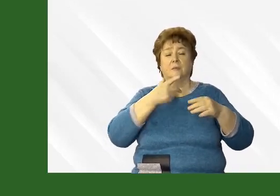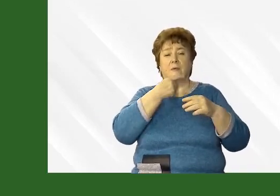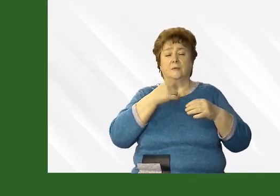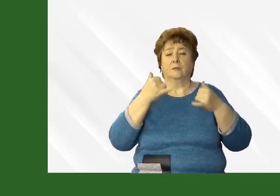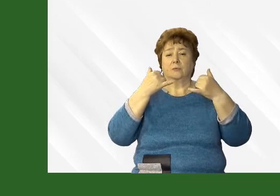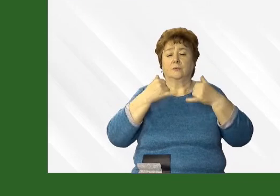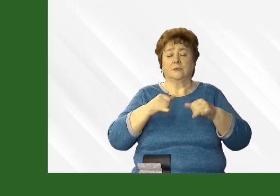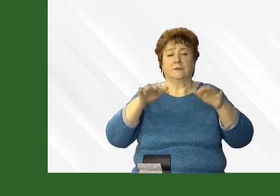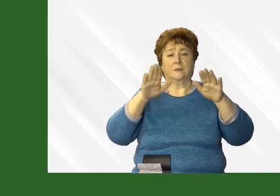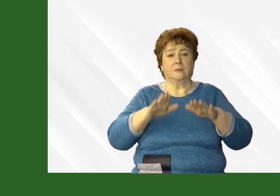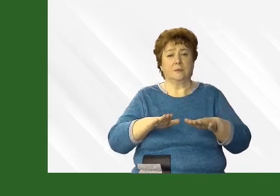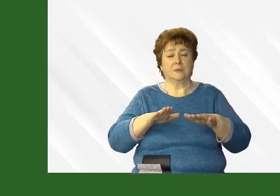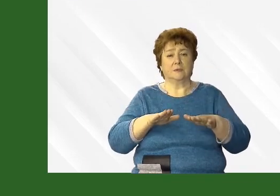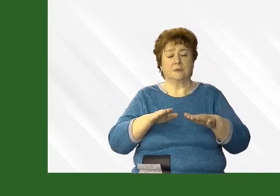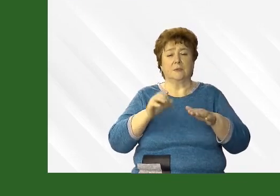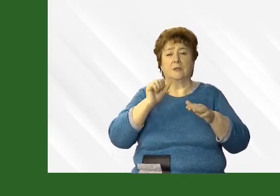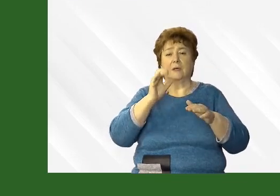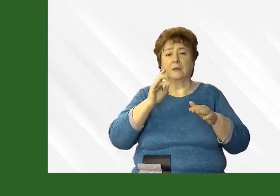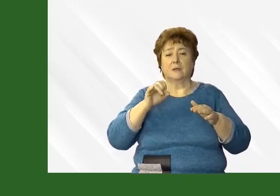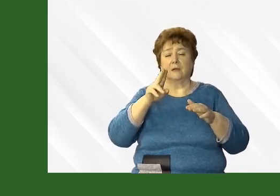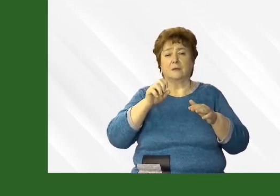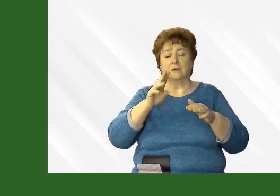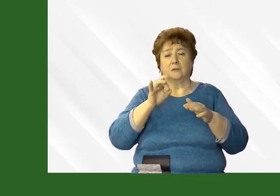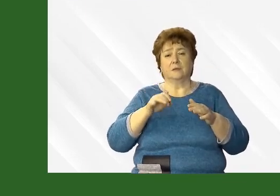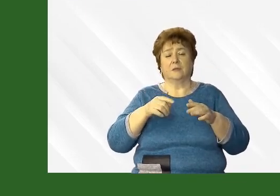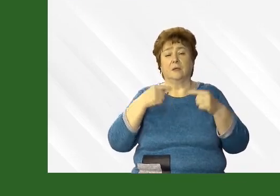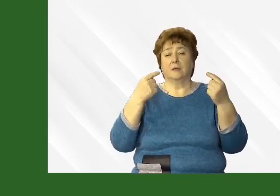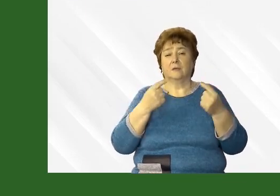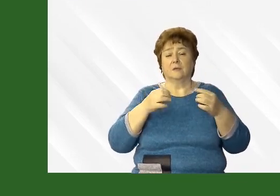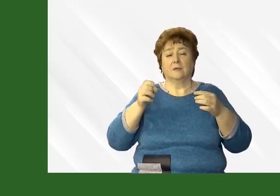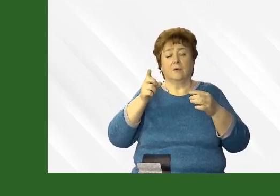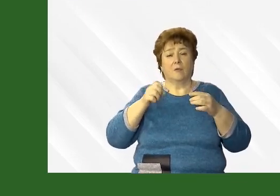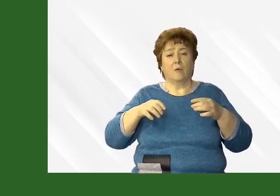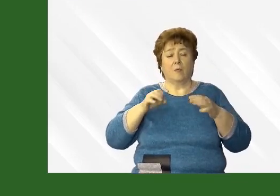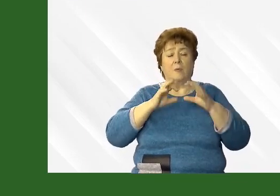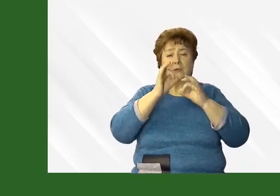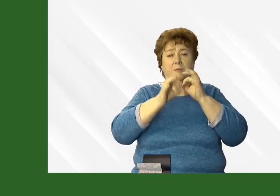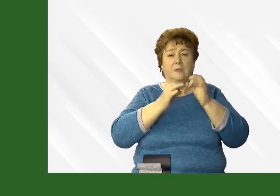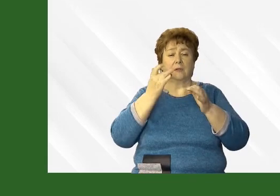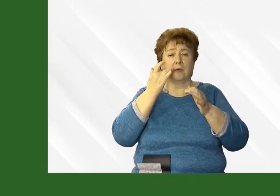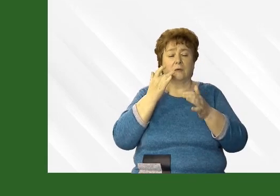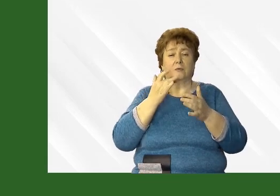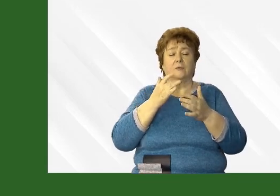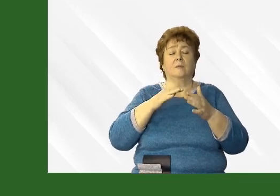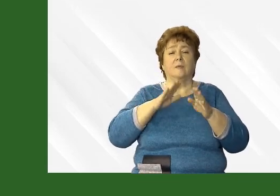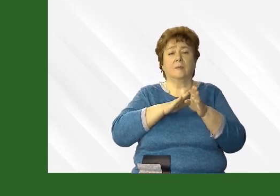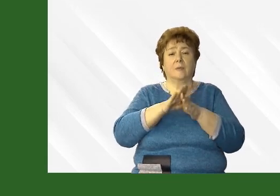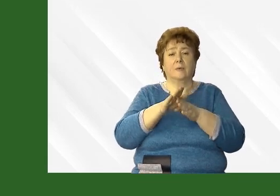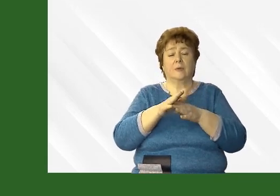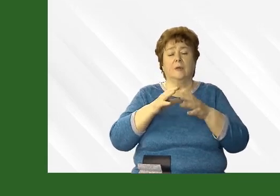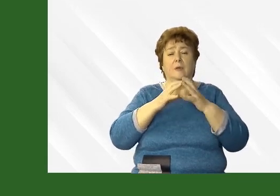и удивительных мест. Антарктида – единственная область нашей планеты, на котором сейчас